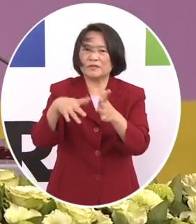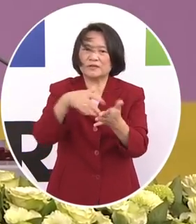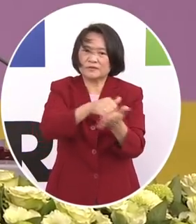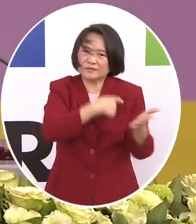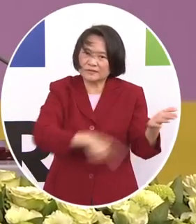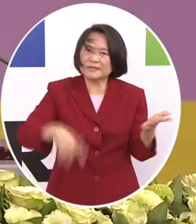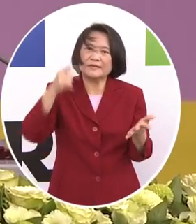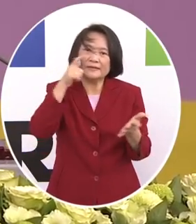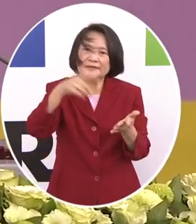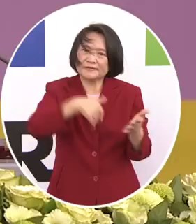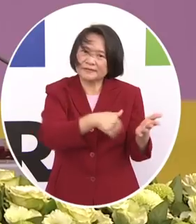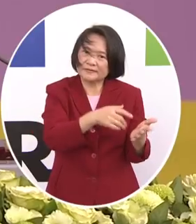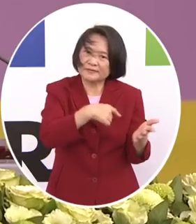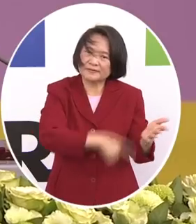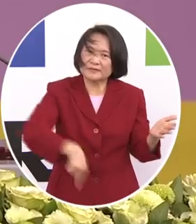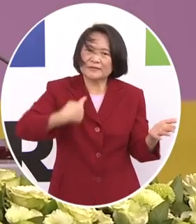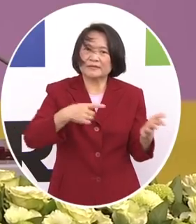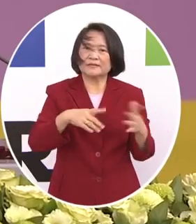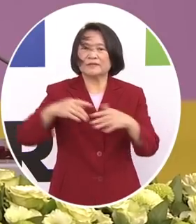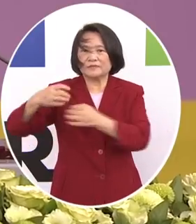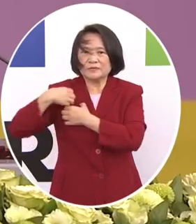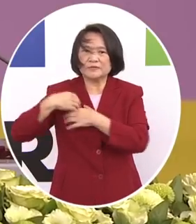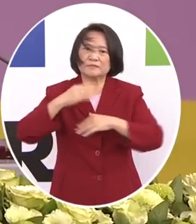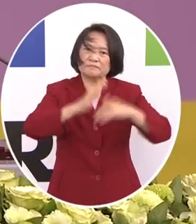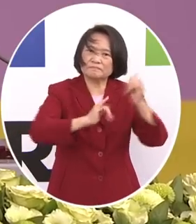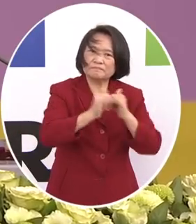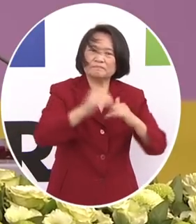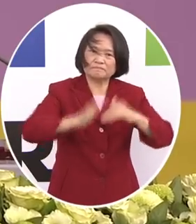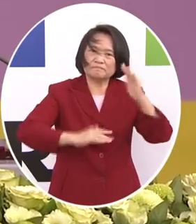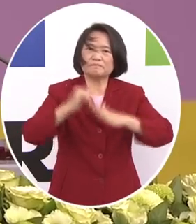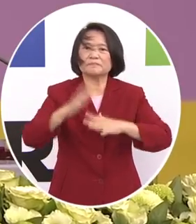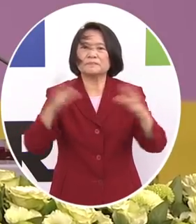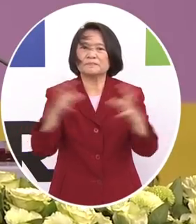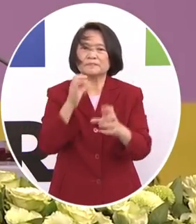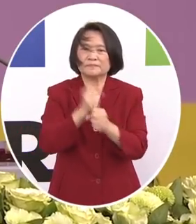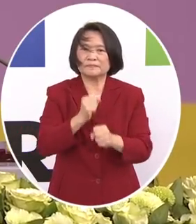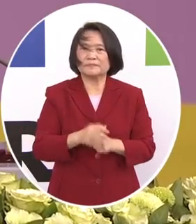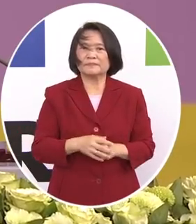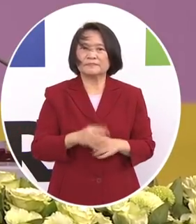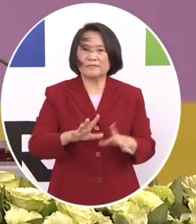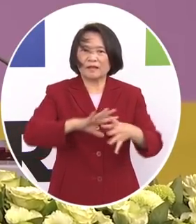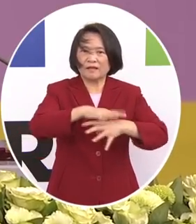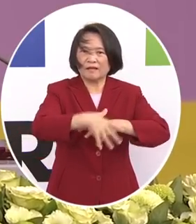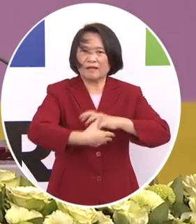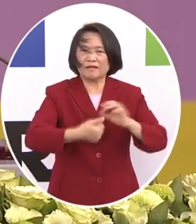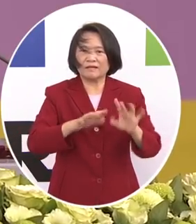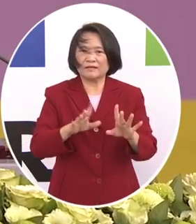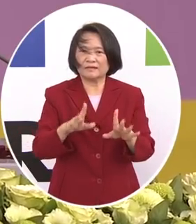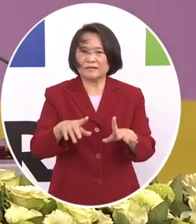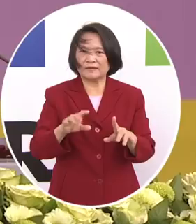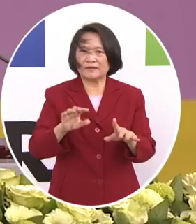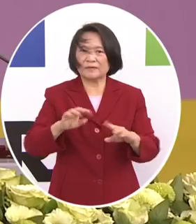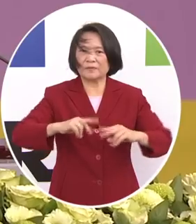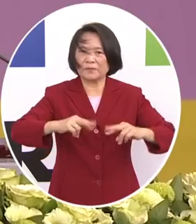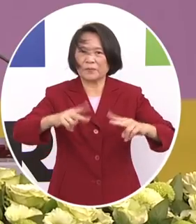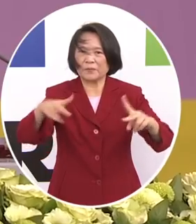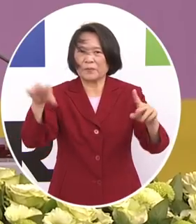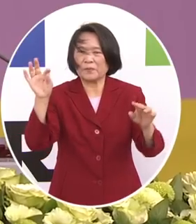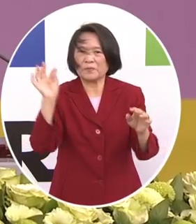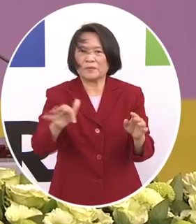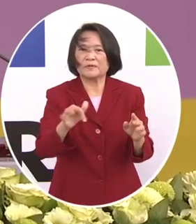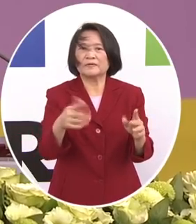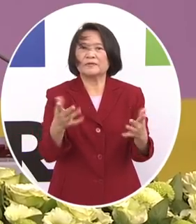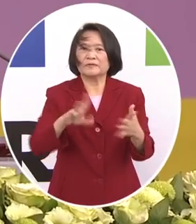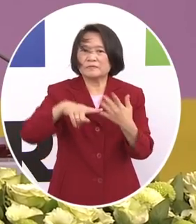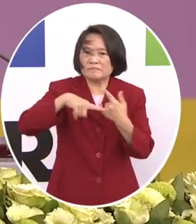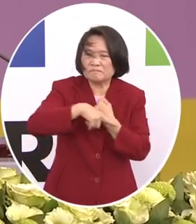合、军民合一以及国际链接四大目标，快速提升科技的水准及研发